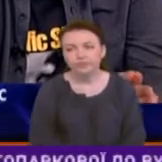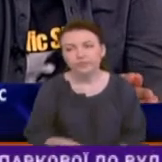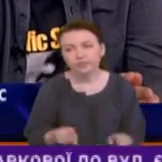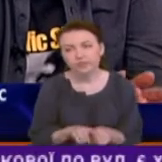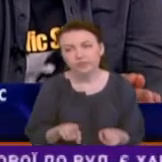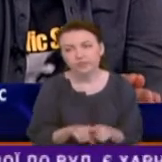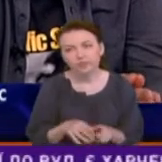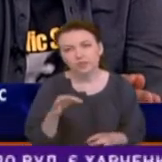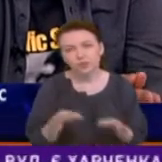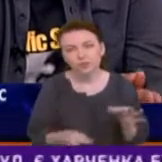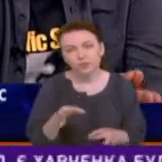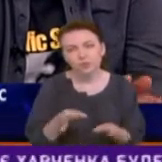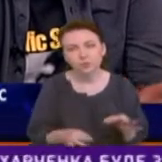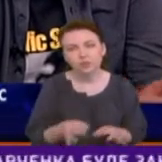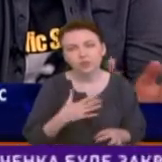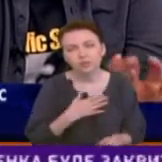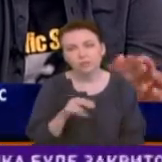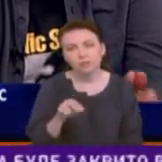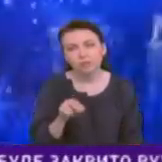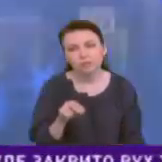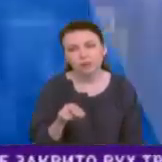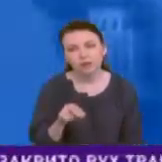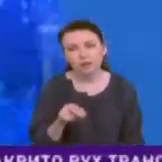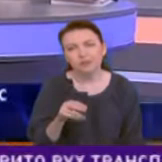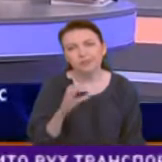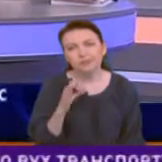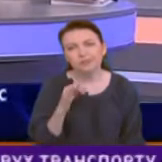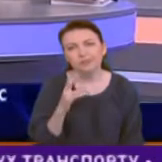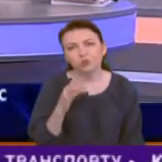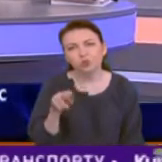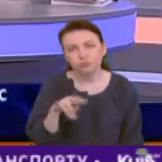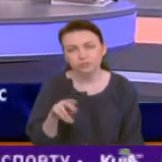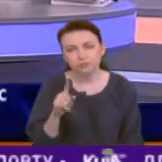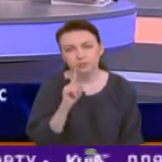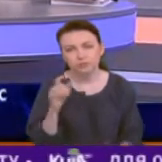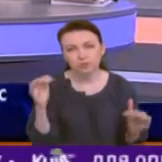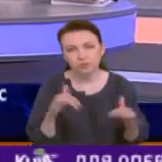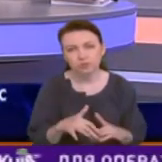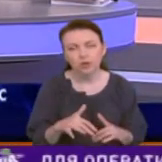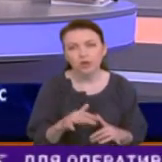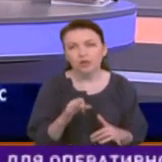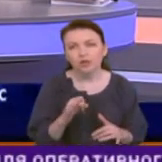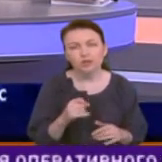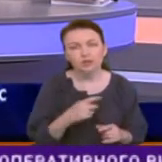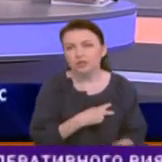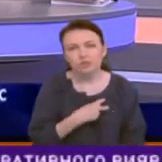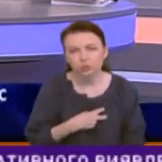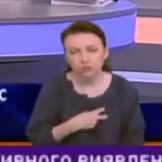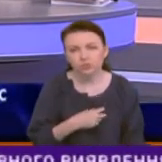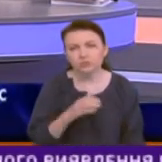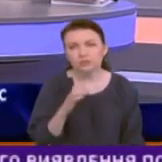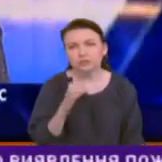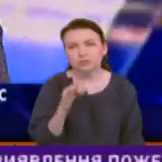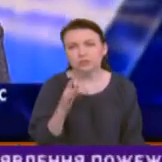суддя нашого патріарху, той же синод, і те, що, зверніть увагу, не ризикнула поважна така установа, як